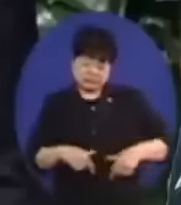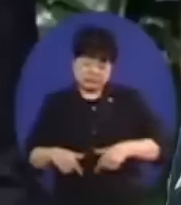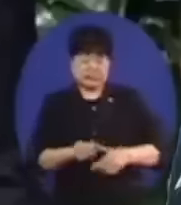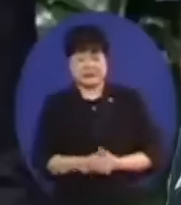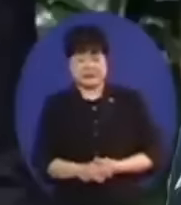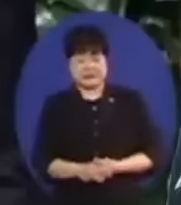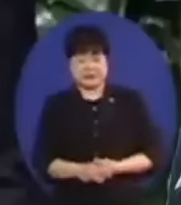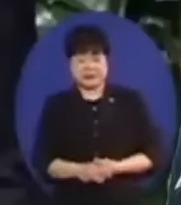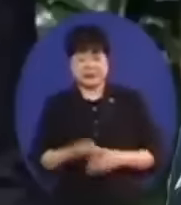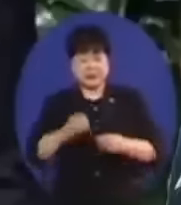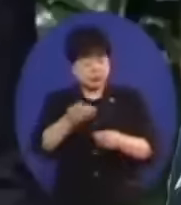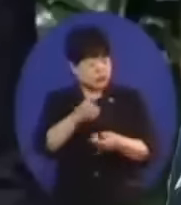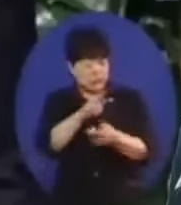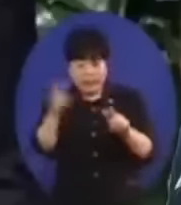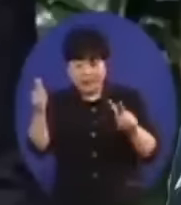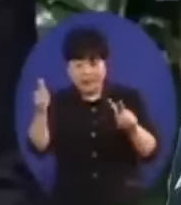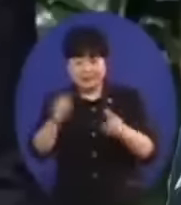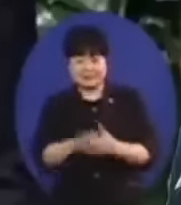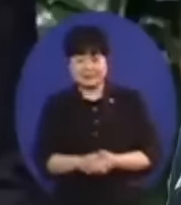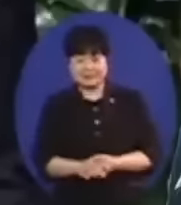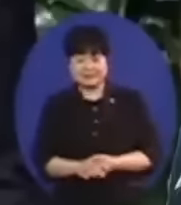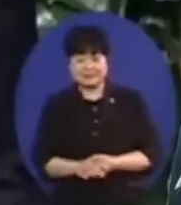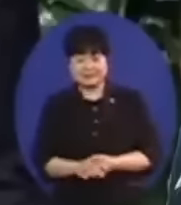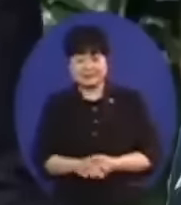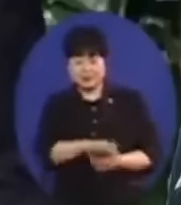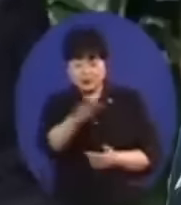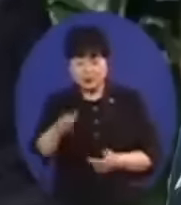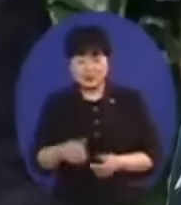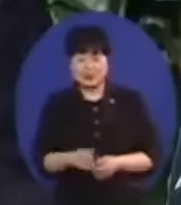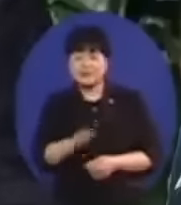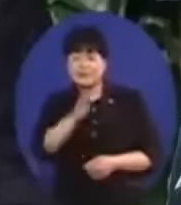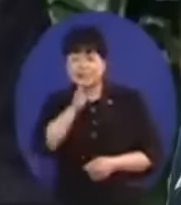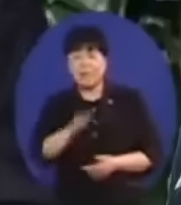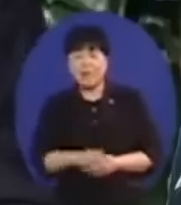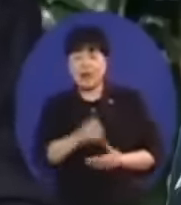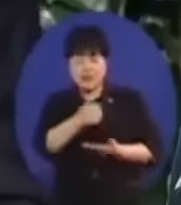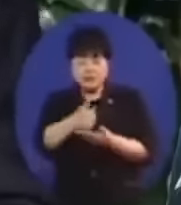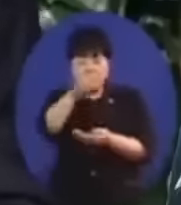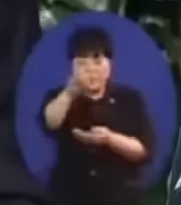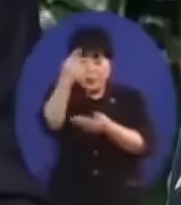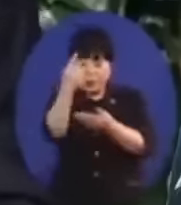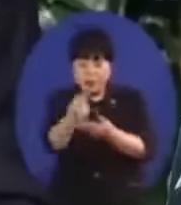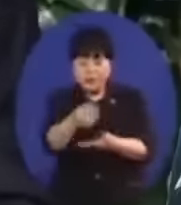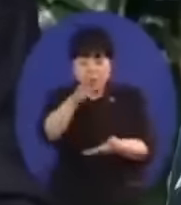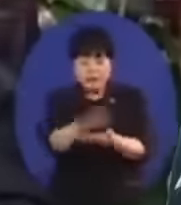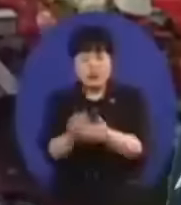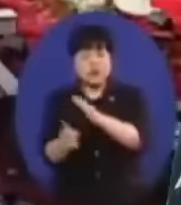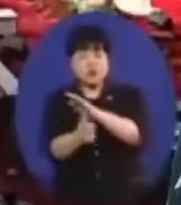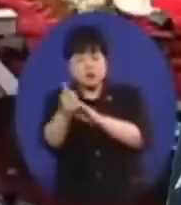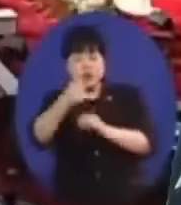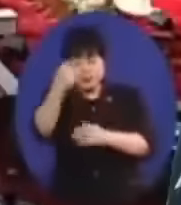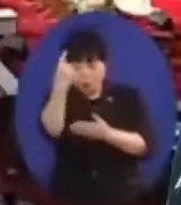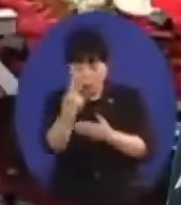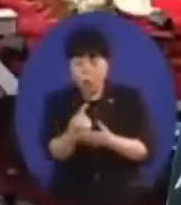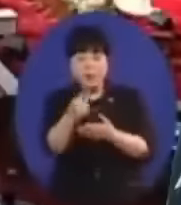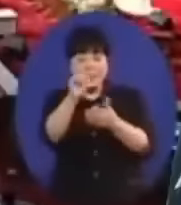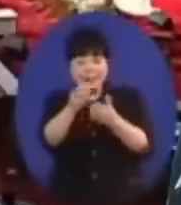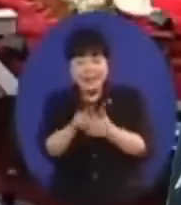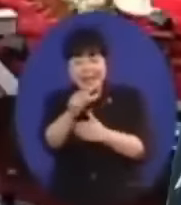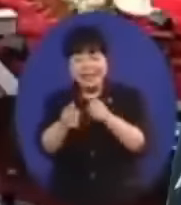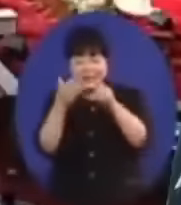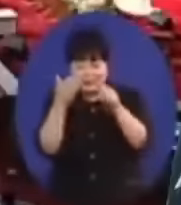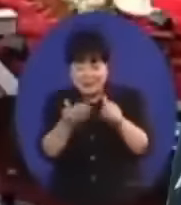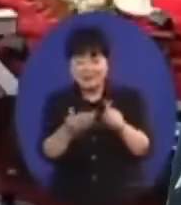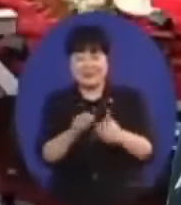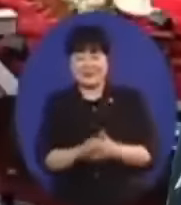너희 기도 안 들어주겠다 그럴 것입니다. 우리가 정말 주님 앞에 뜨거운 소원을 가지고 나오면